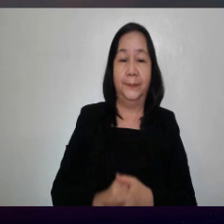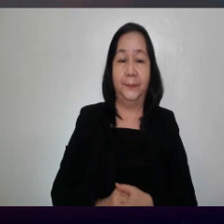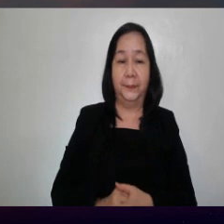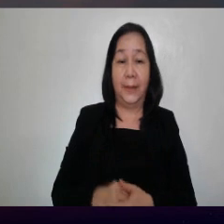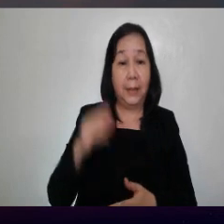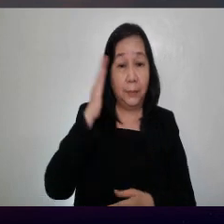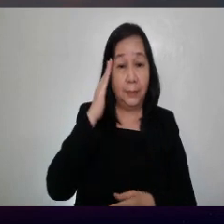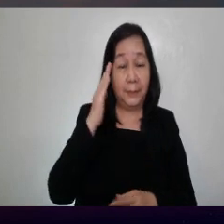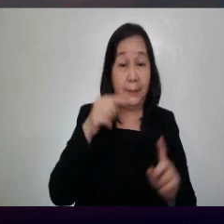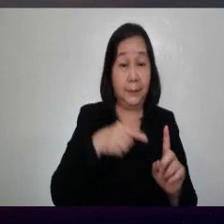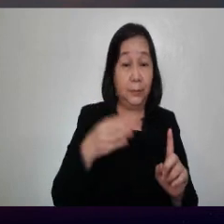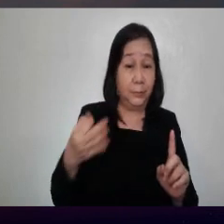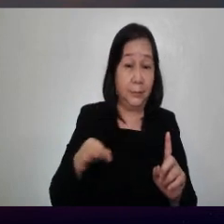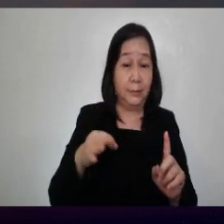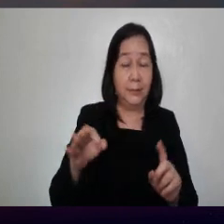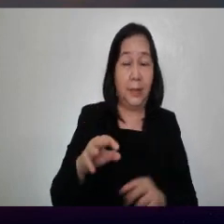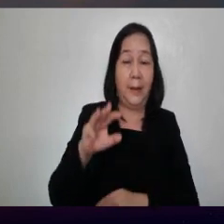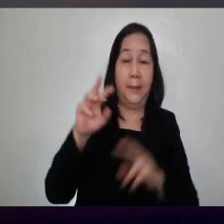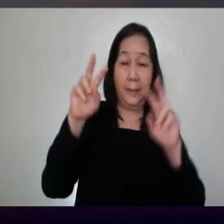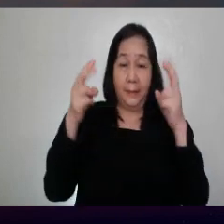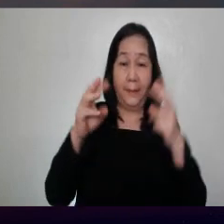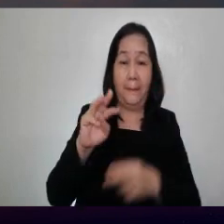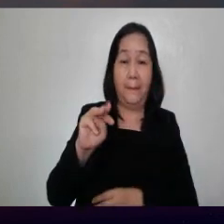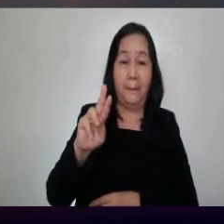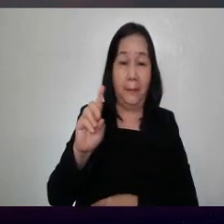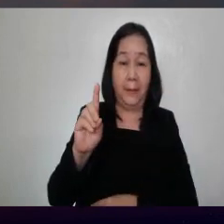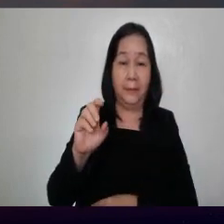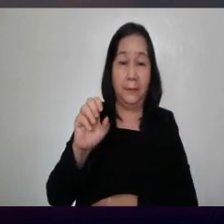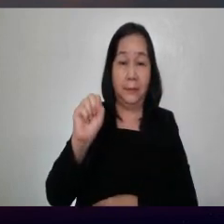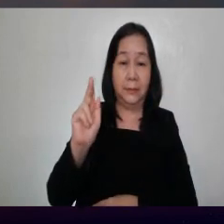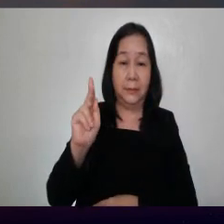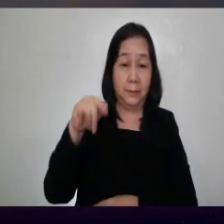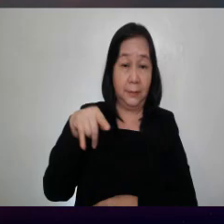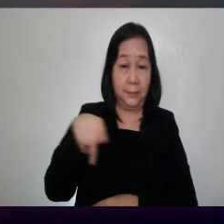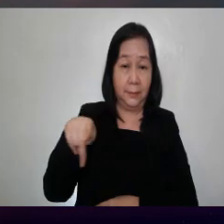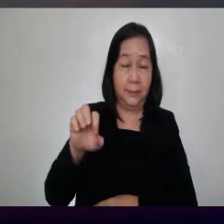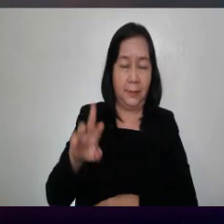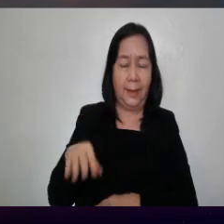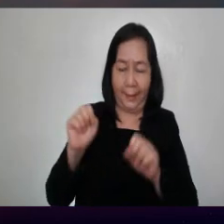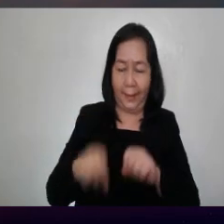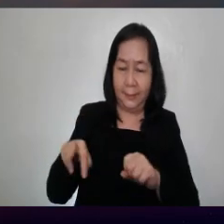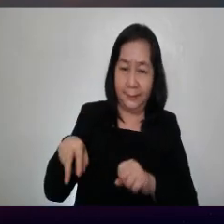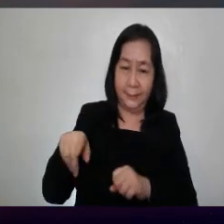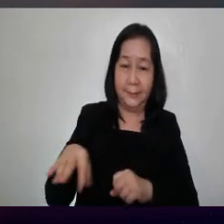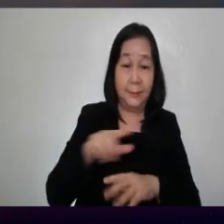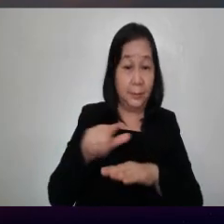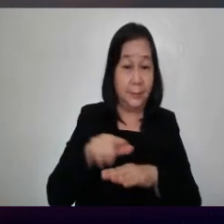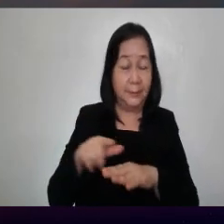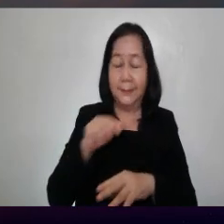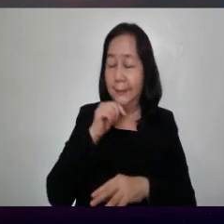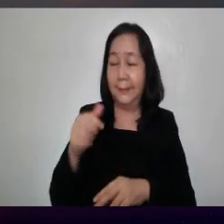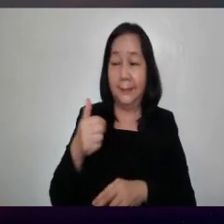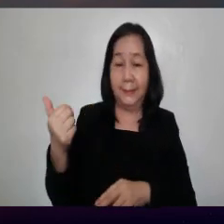nyo ba na may isang isda na tinatawag na mud skipper na kayang lumakad sa lupa? Hindi